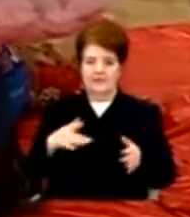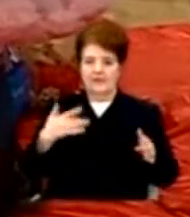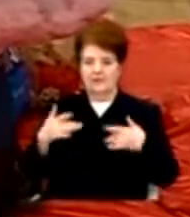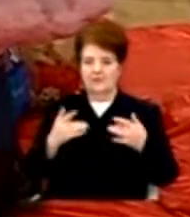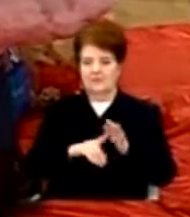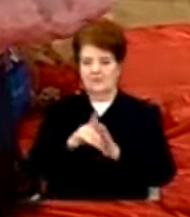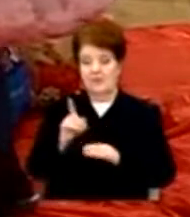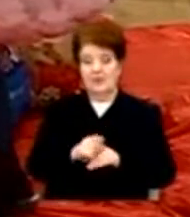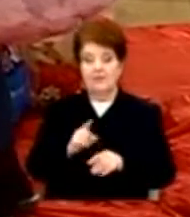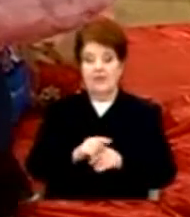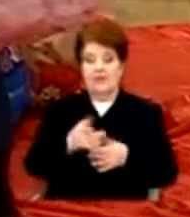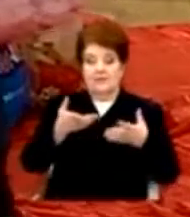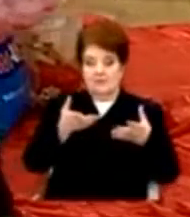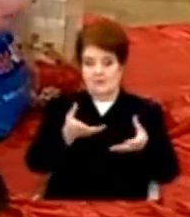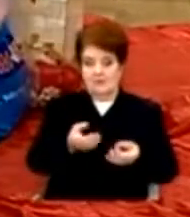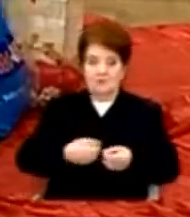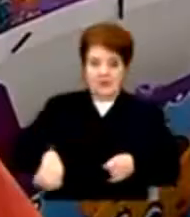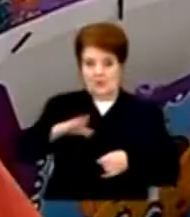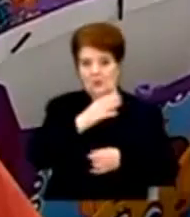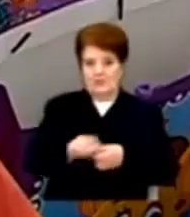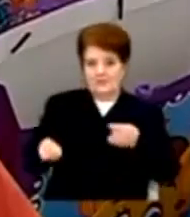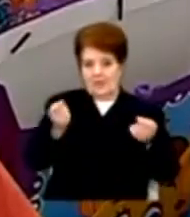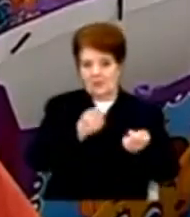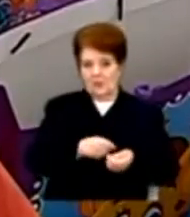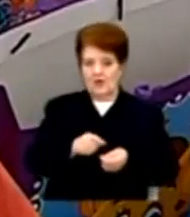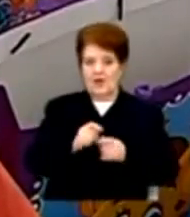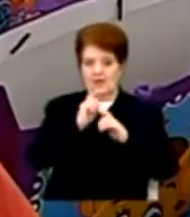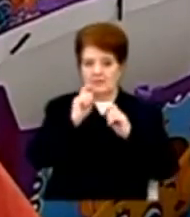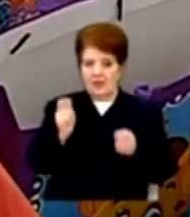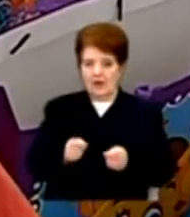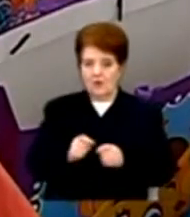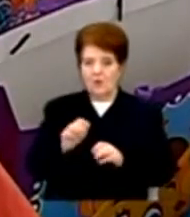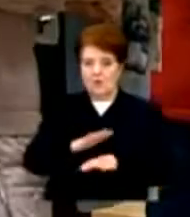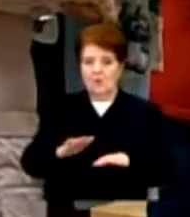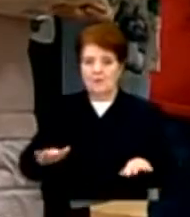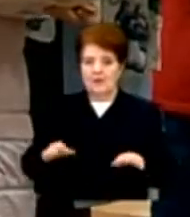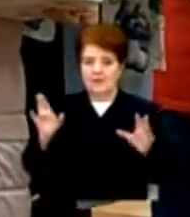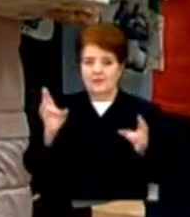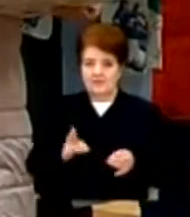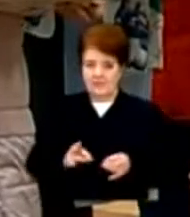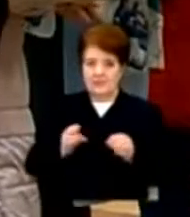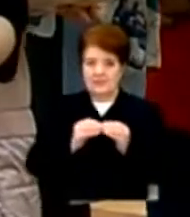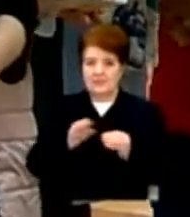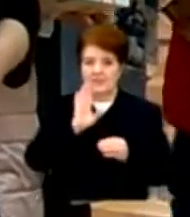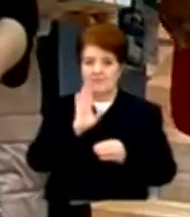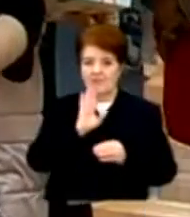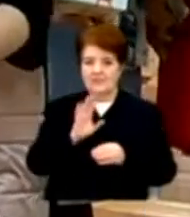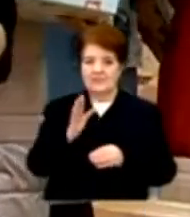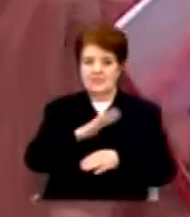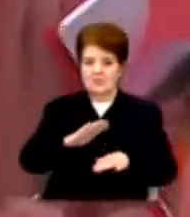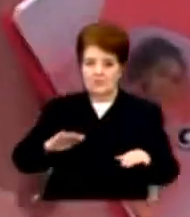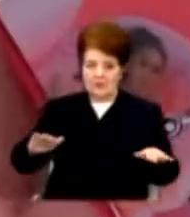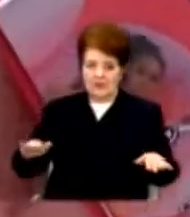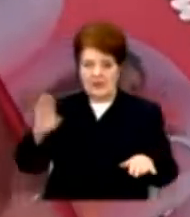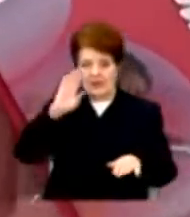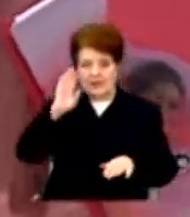Pentru că Iuliana i-a încurajat pe toți spectatorii să aducă mici daruri care vor fi donate copiilor nevoiași, 10 de fetițe și băieței au decis să